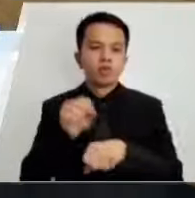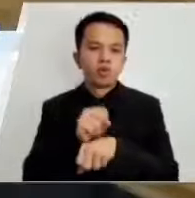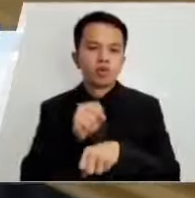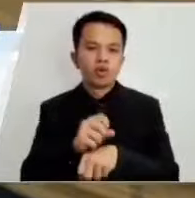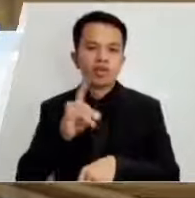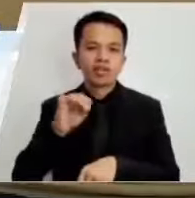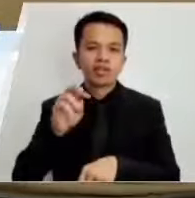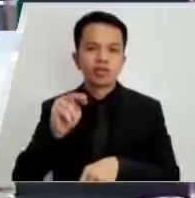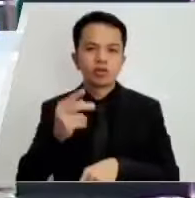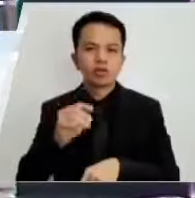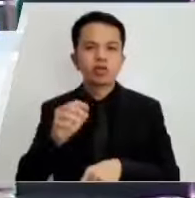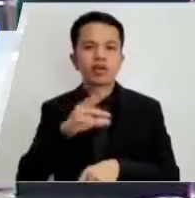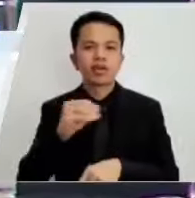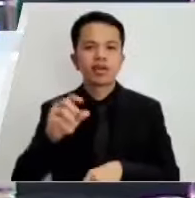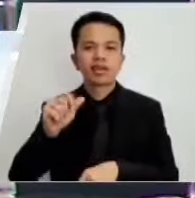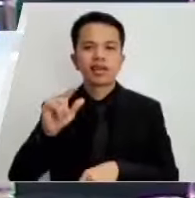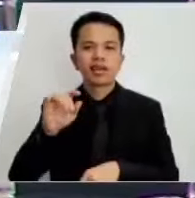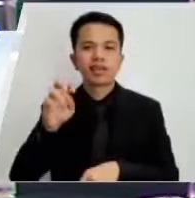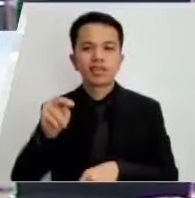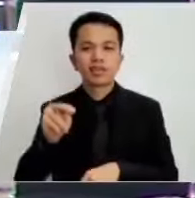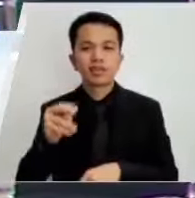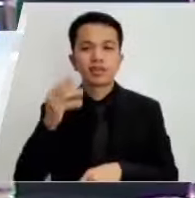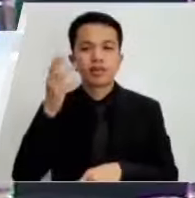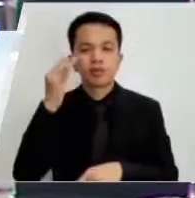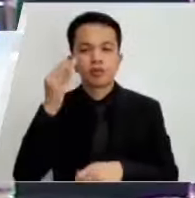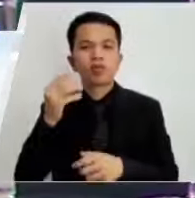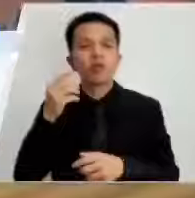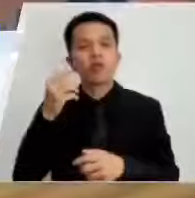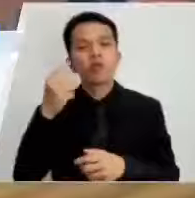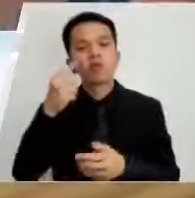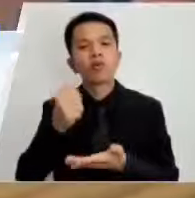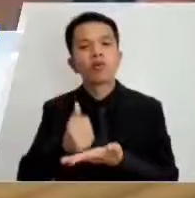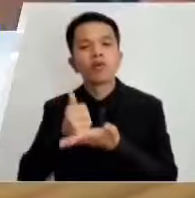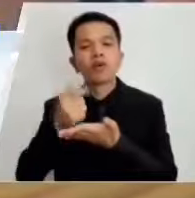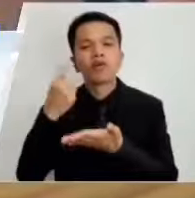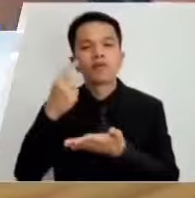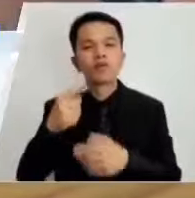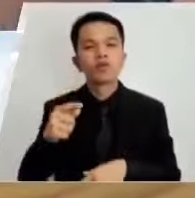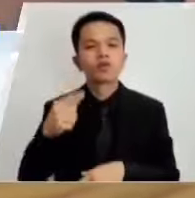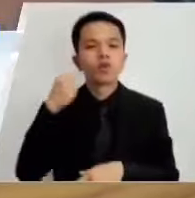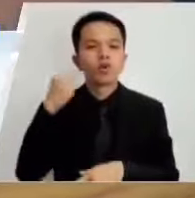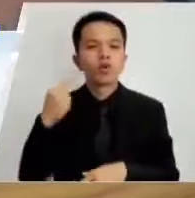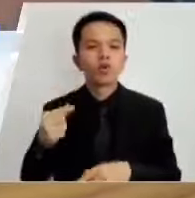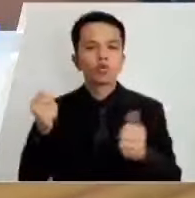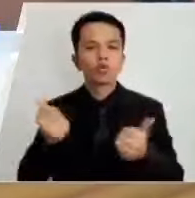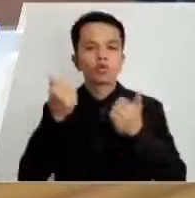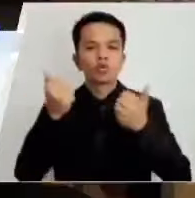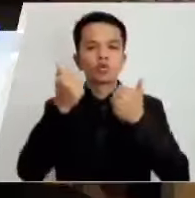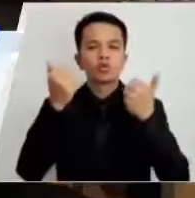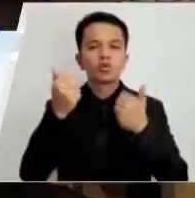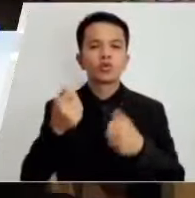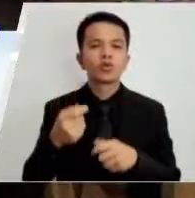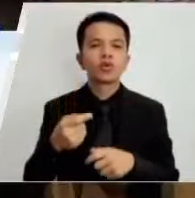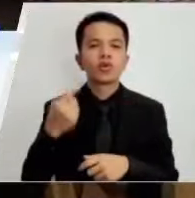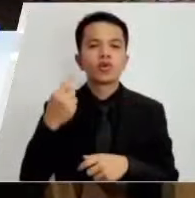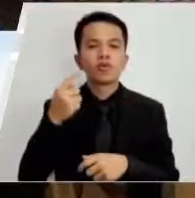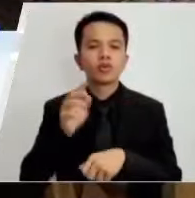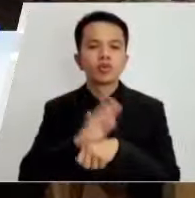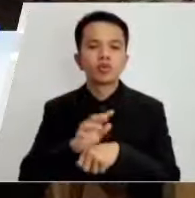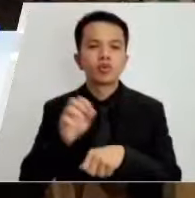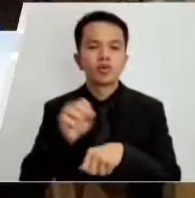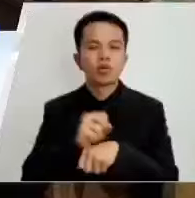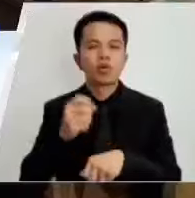Alden Richards para tumulong sa golden anniversary ng Mobile Fund o Movie Workers Welfare